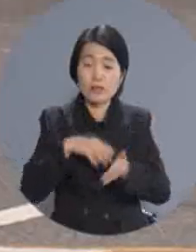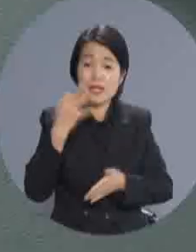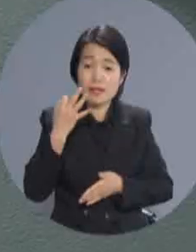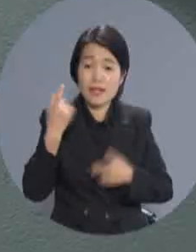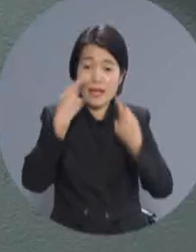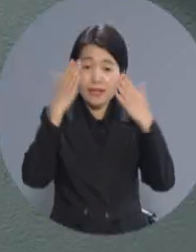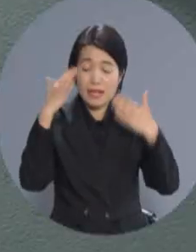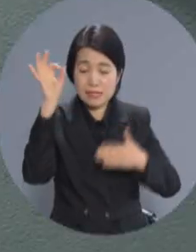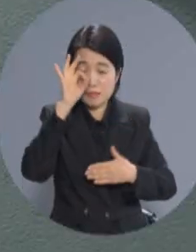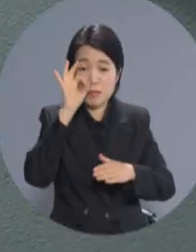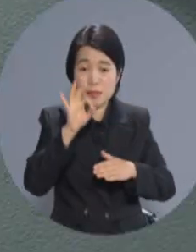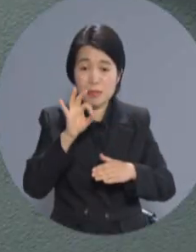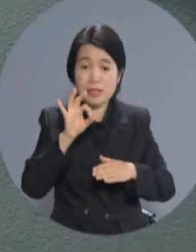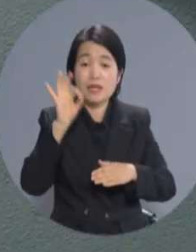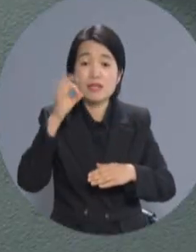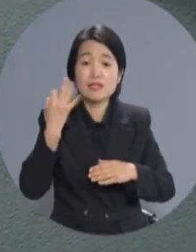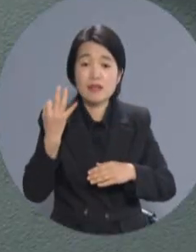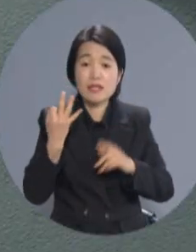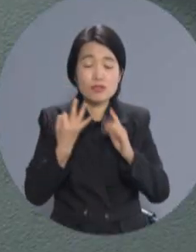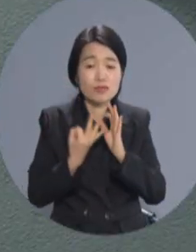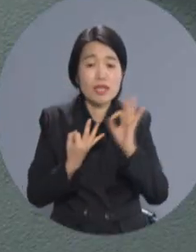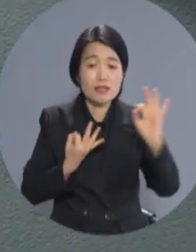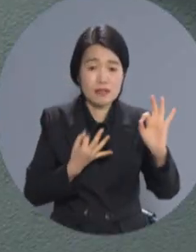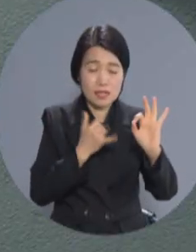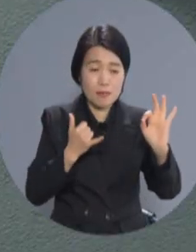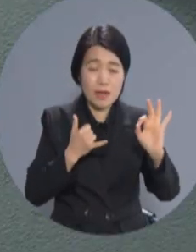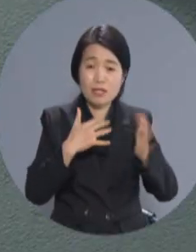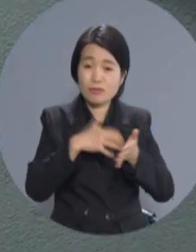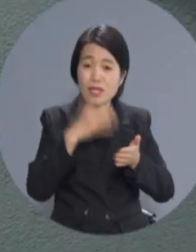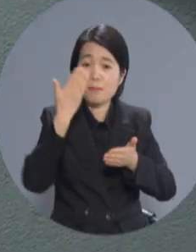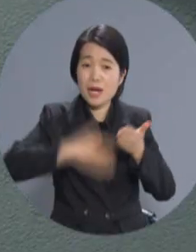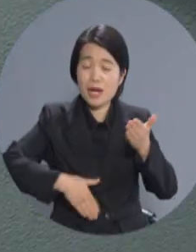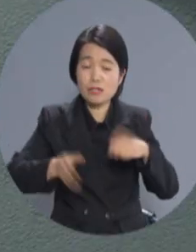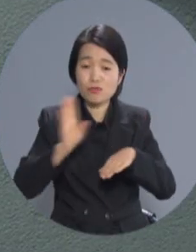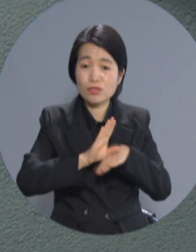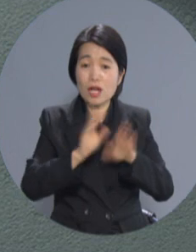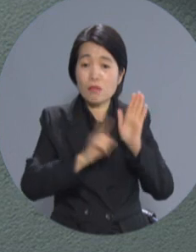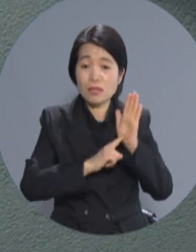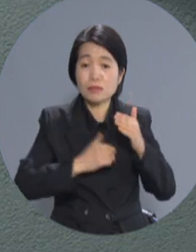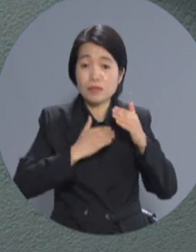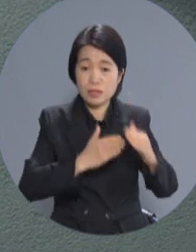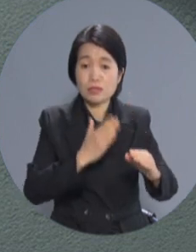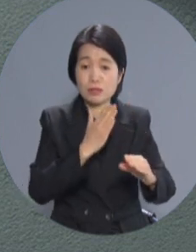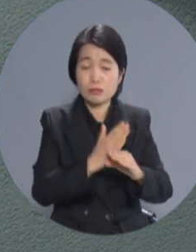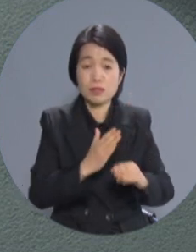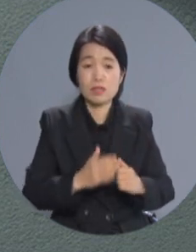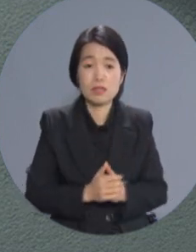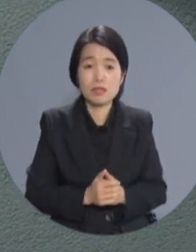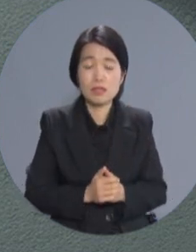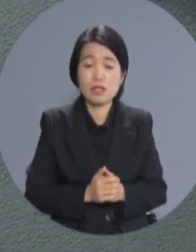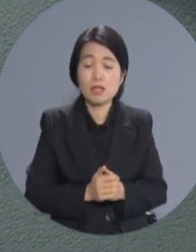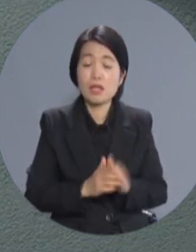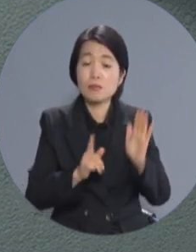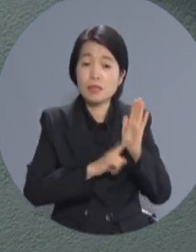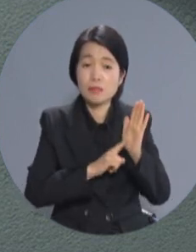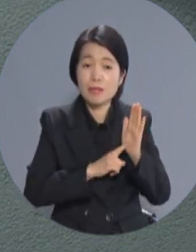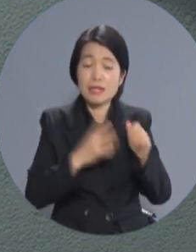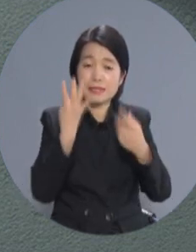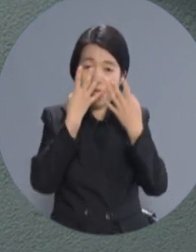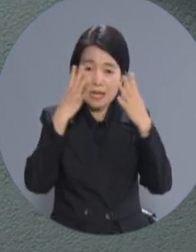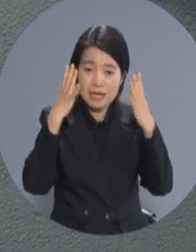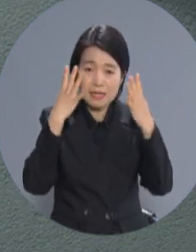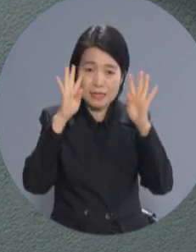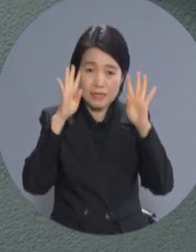살펴봤습니다. 이 중 10곳에서 지원자 미달이 생겨 추가 모집을 진행했습니다. 모집 인원은 4년제